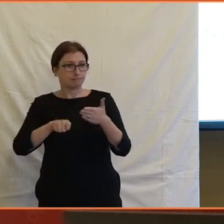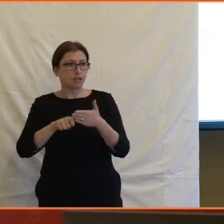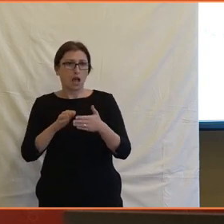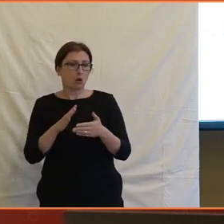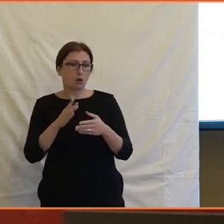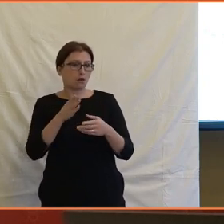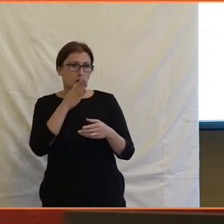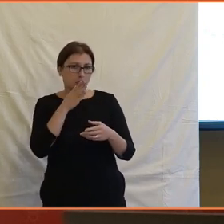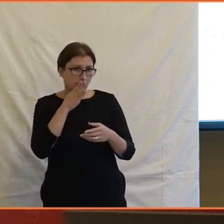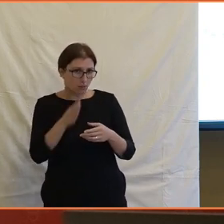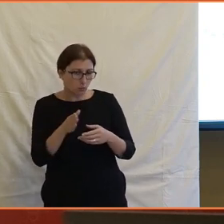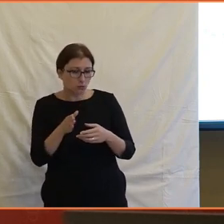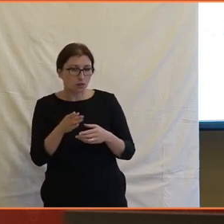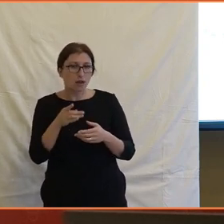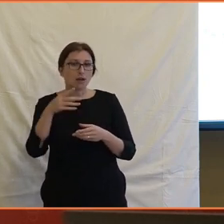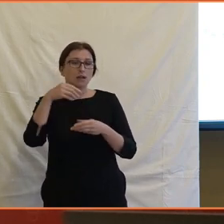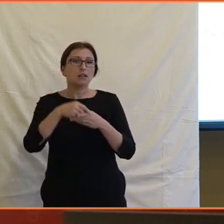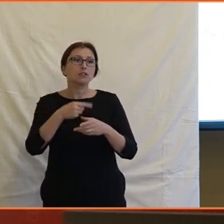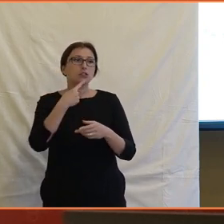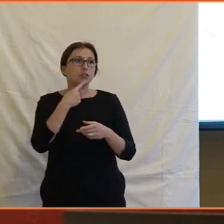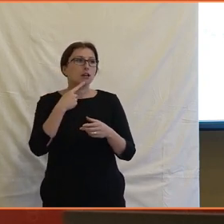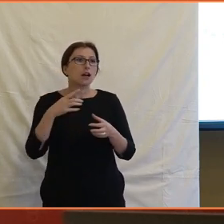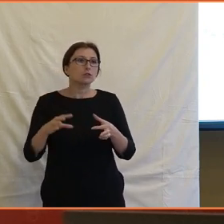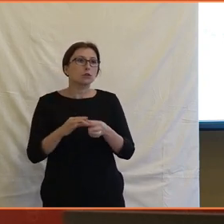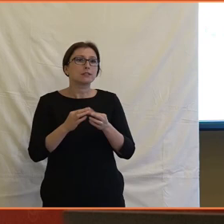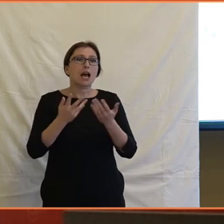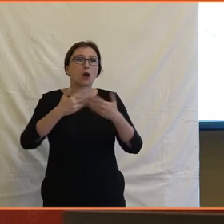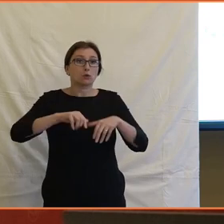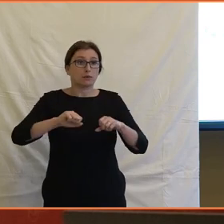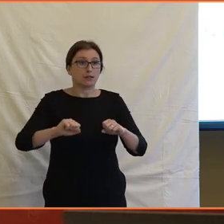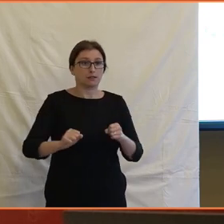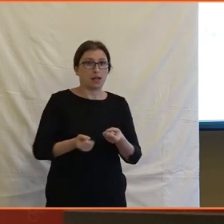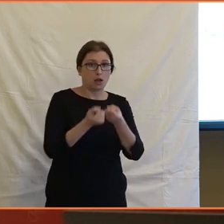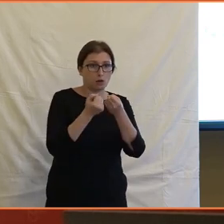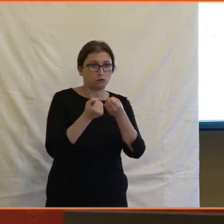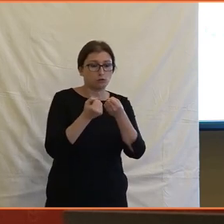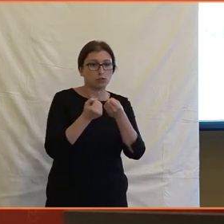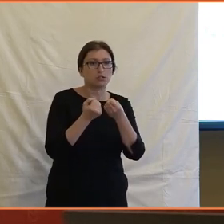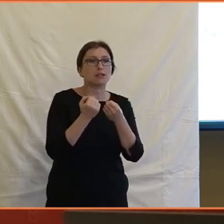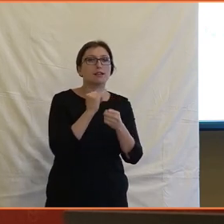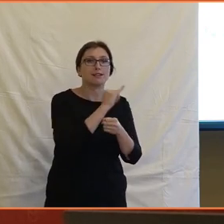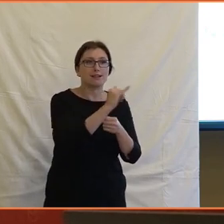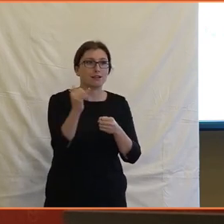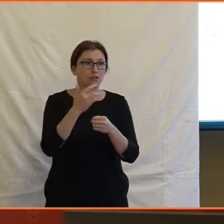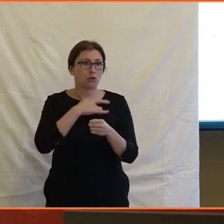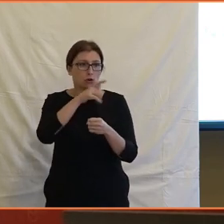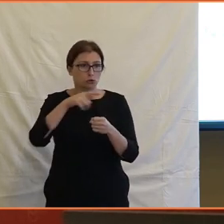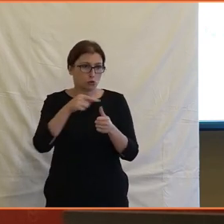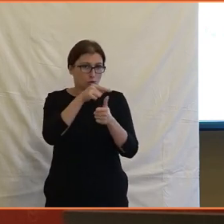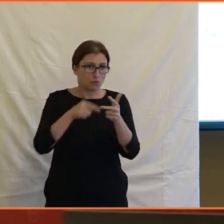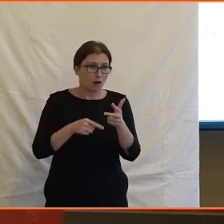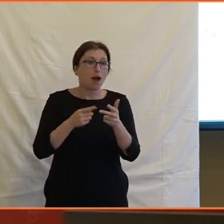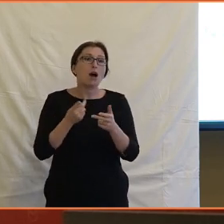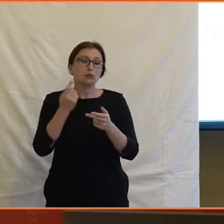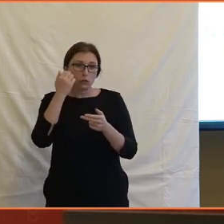opt-in, to znamená, původně to mělo být tak, že se automaticky zřídí datovka a člověk si ji bude moct